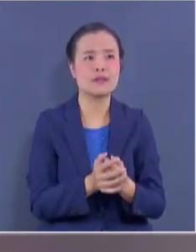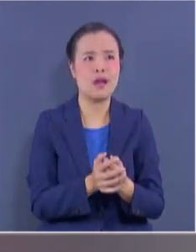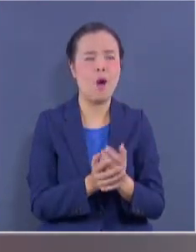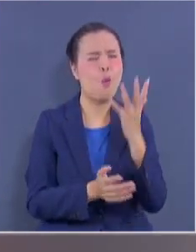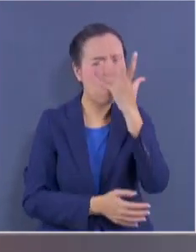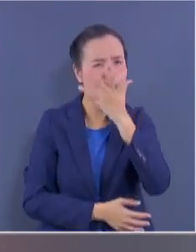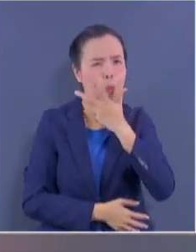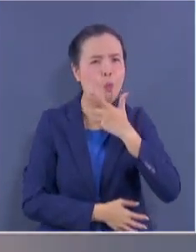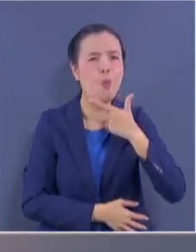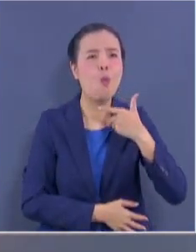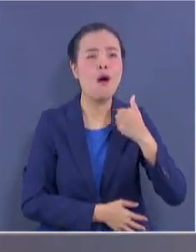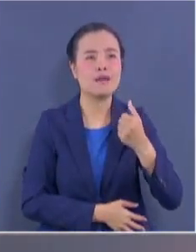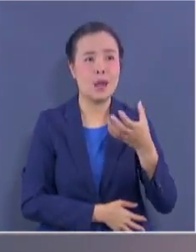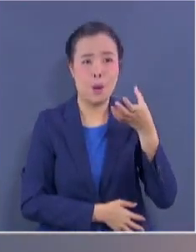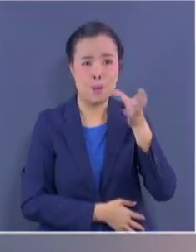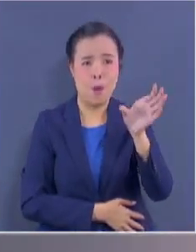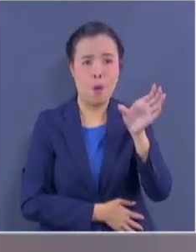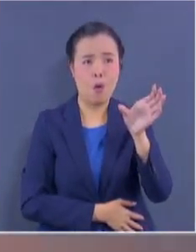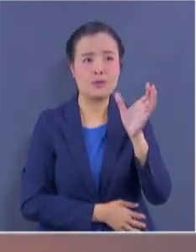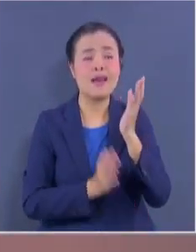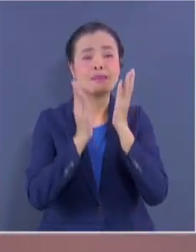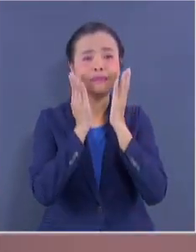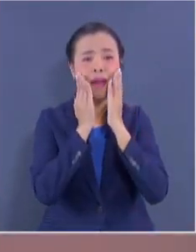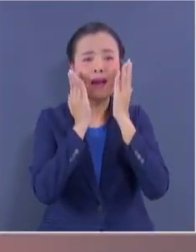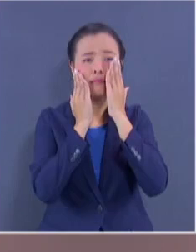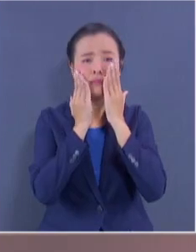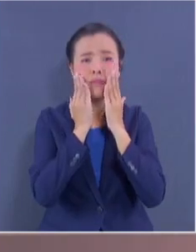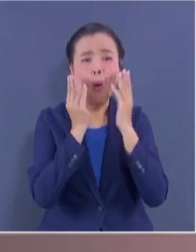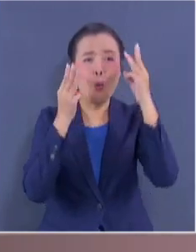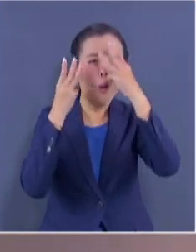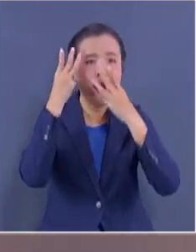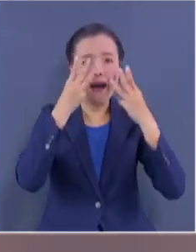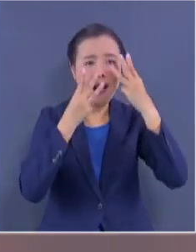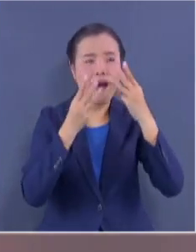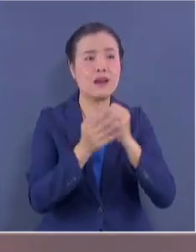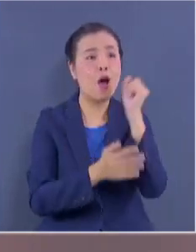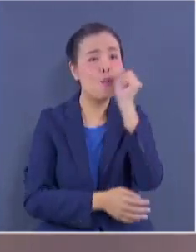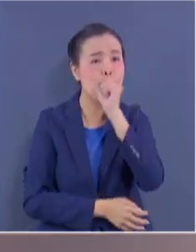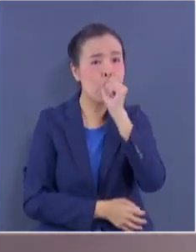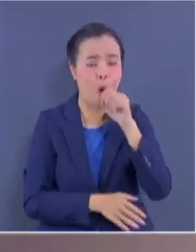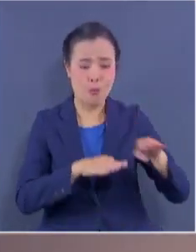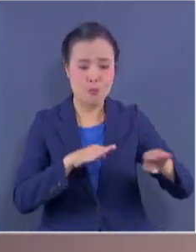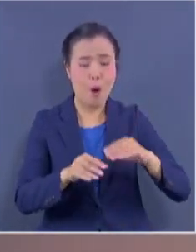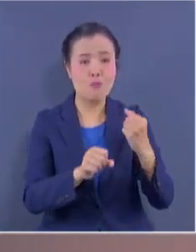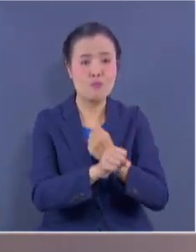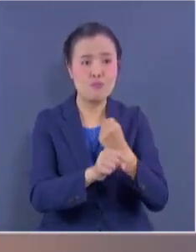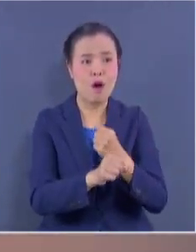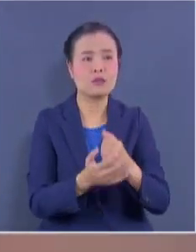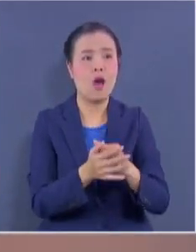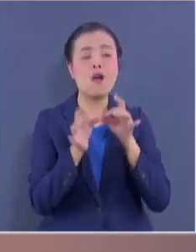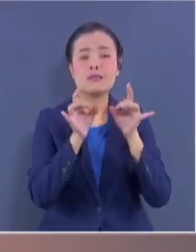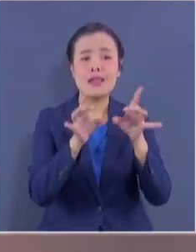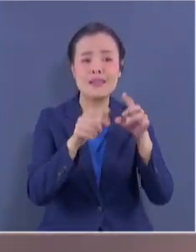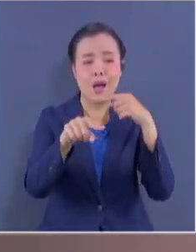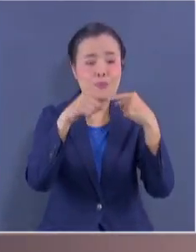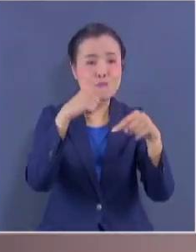อดอยู่ดีค่ะหลังจากที่เธอได้โพสต์คลิปโชว์หน้าสดแบบสวยๆขณะที่ซาวเช็คเตรียมร้องเพลงนะคะจนถูกแฟนๆเนี่ยเข้ามาแซวกันย